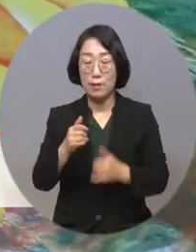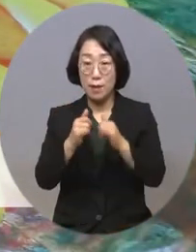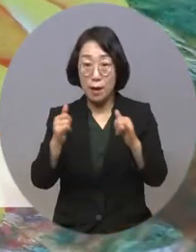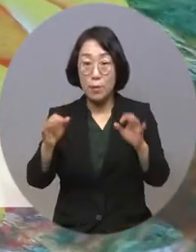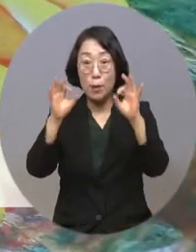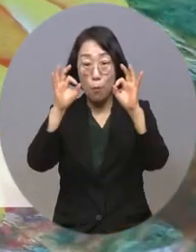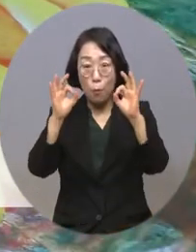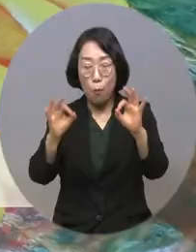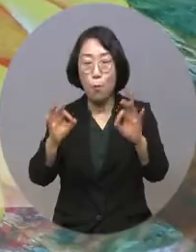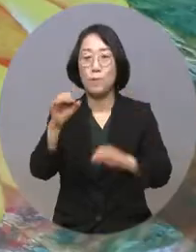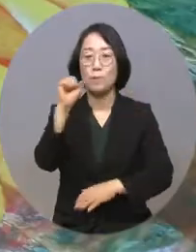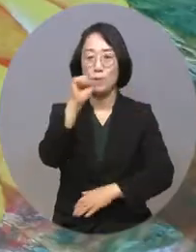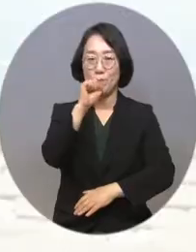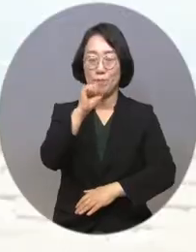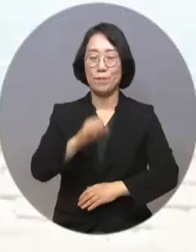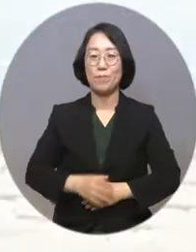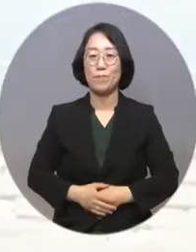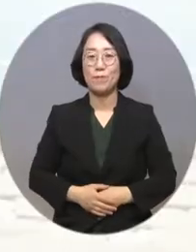시선을 사로잡습니다.